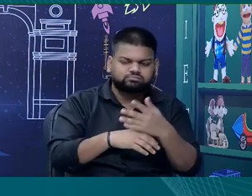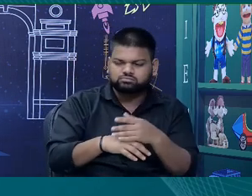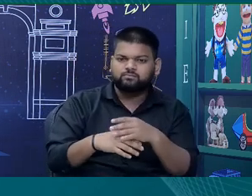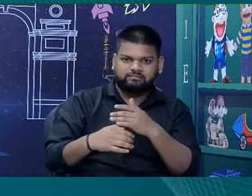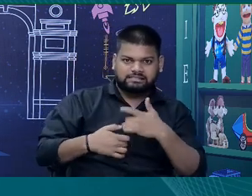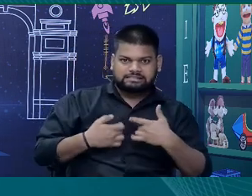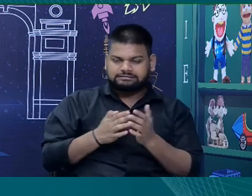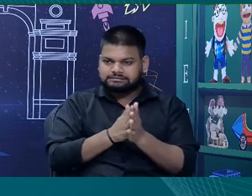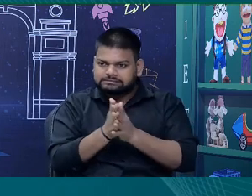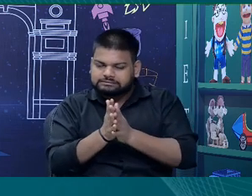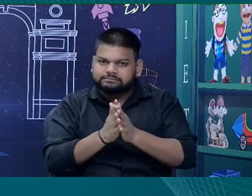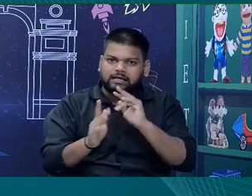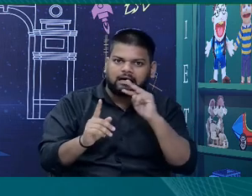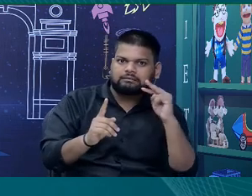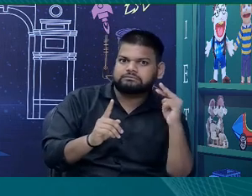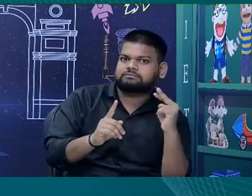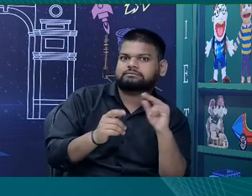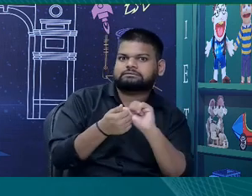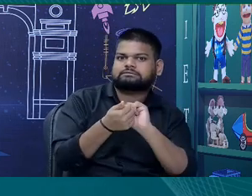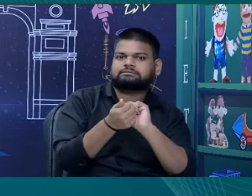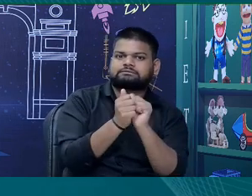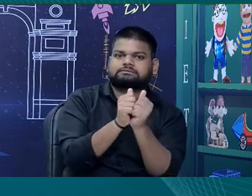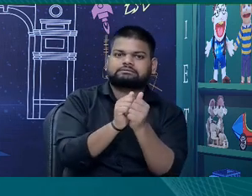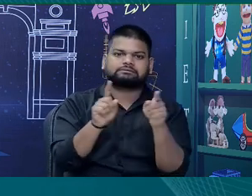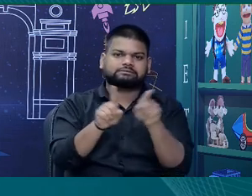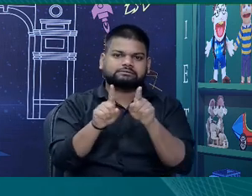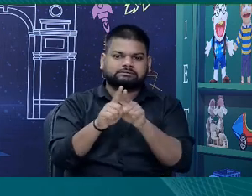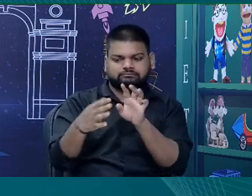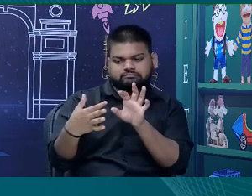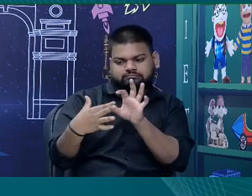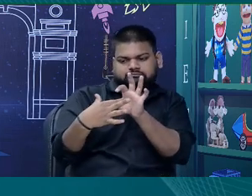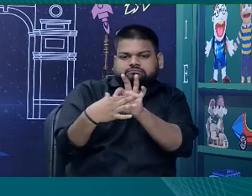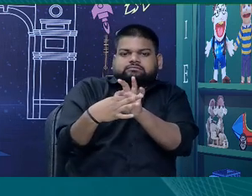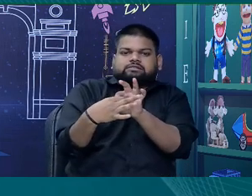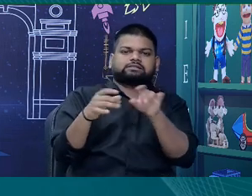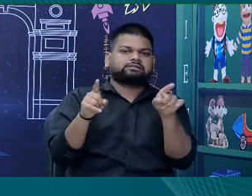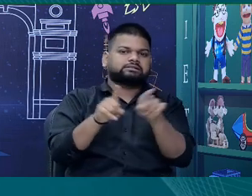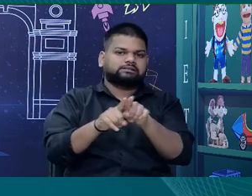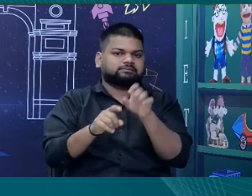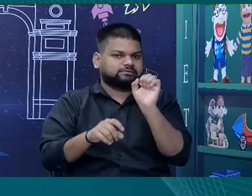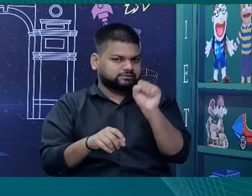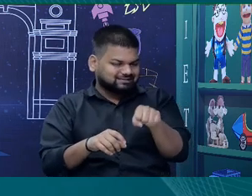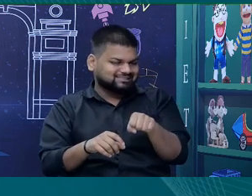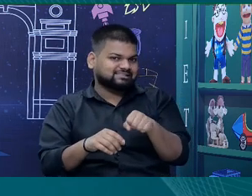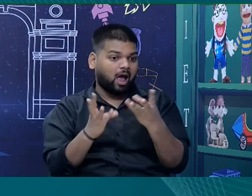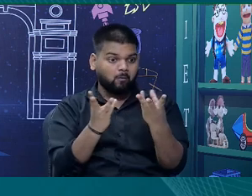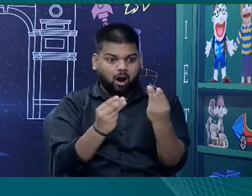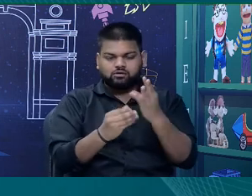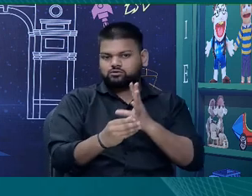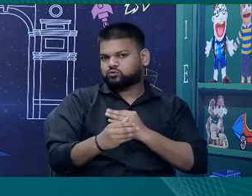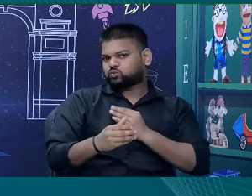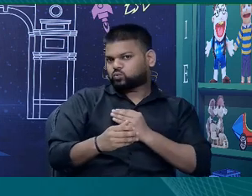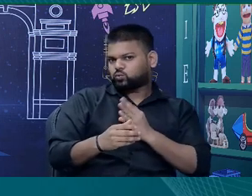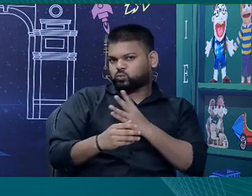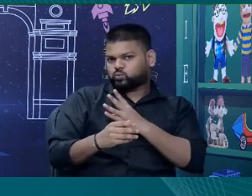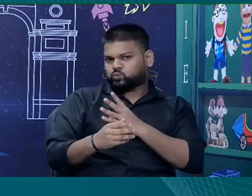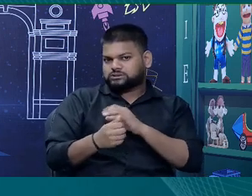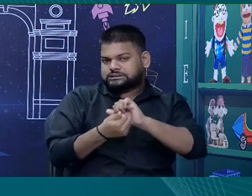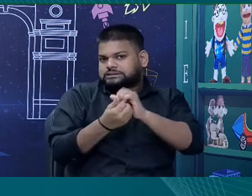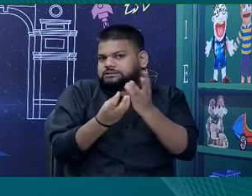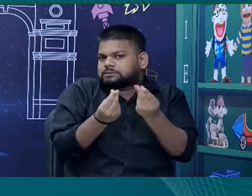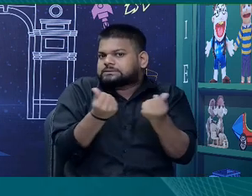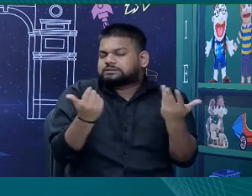प्रति जो आउटलुक था वो चेंज हुआ और हम उसके तरफ जान लगे तो मैथ्स फोबिया को हटाने के लिए कुछ टिप्स है हमारे पास वो मैं